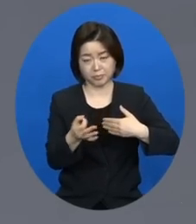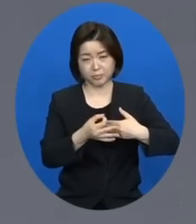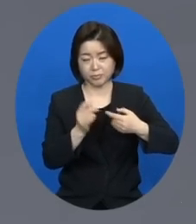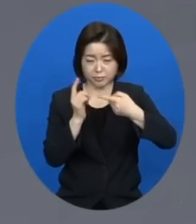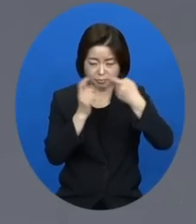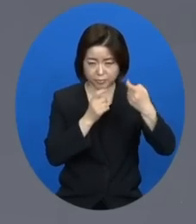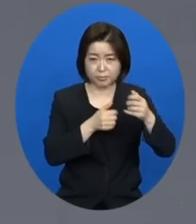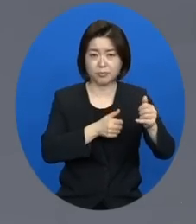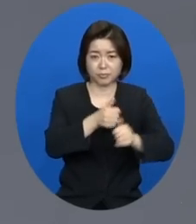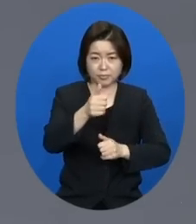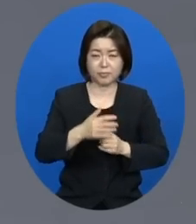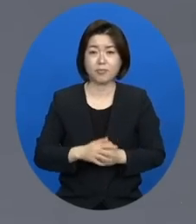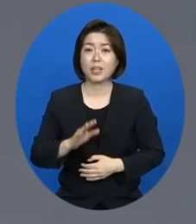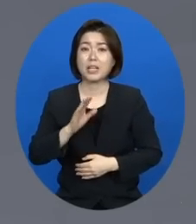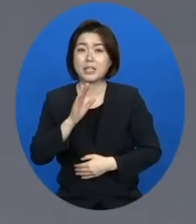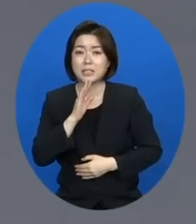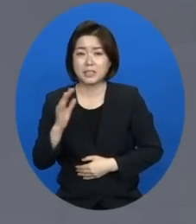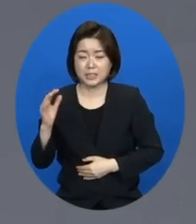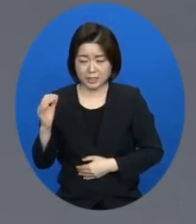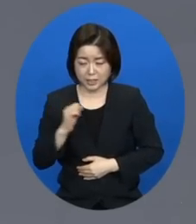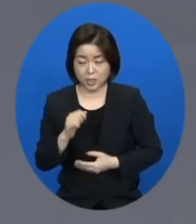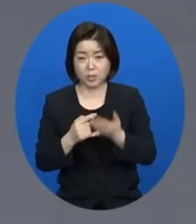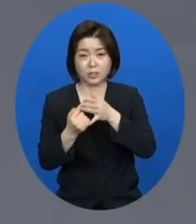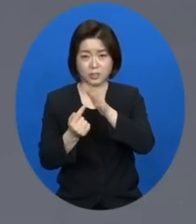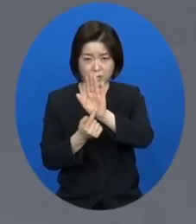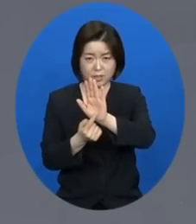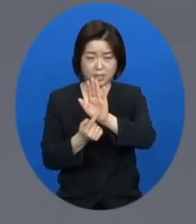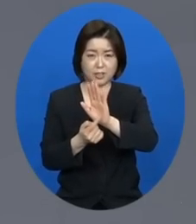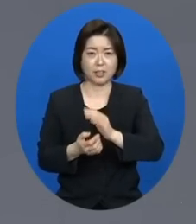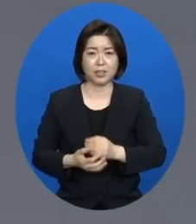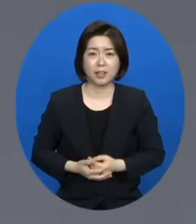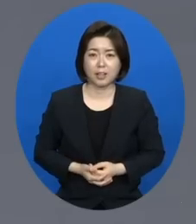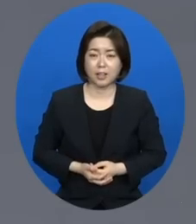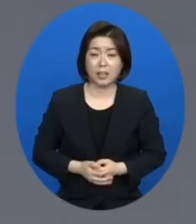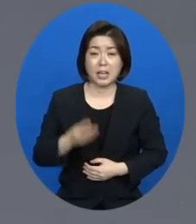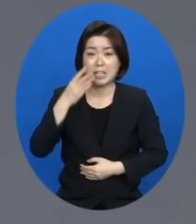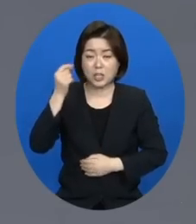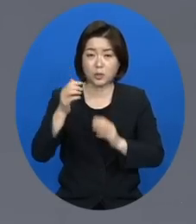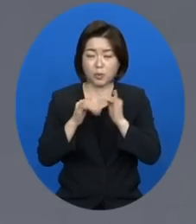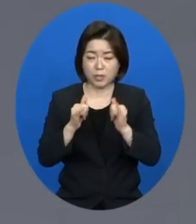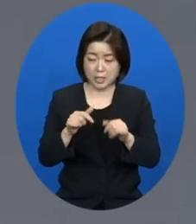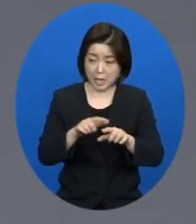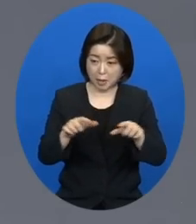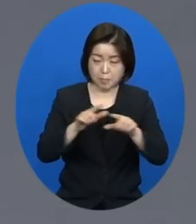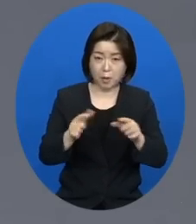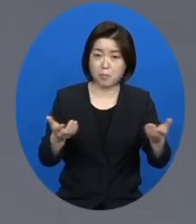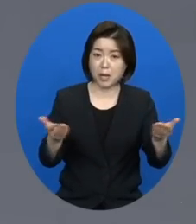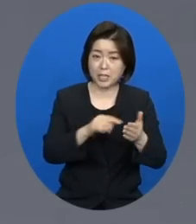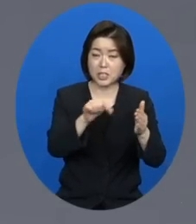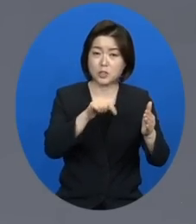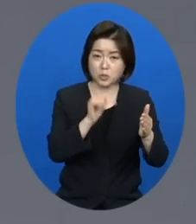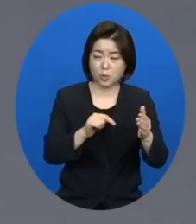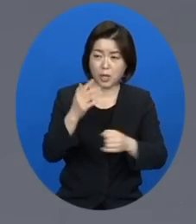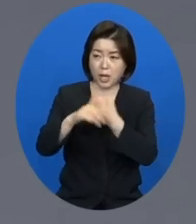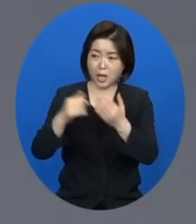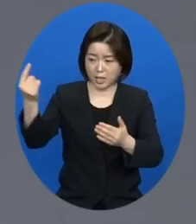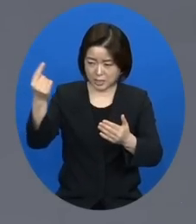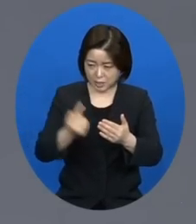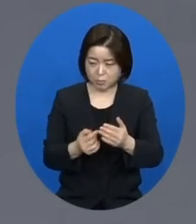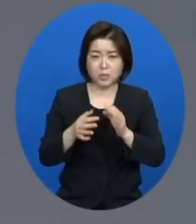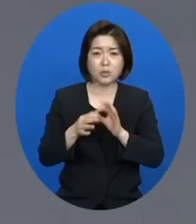이겨내고 진정성을 드러내는 자죠. 그래서 형통한 자는 평범한 일 속에 하나님의 임재를